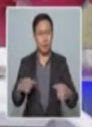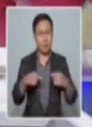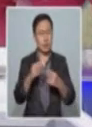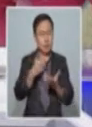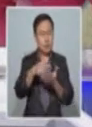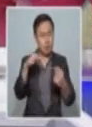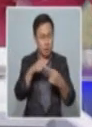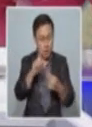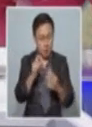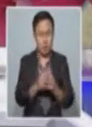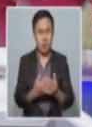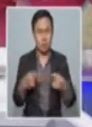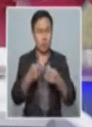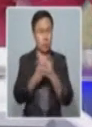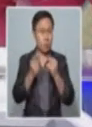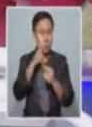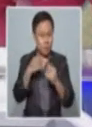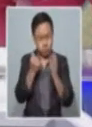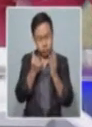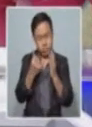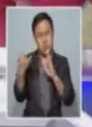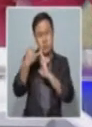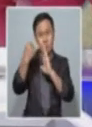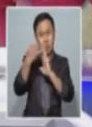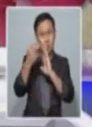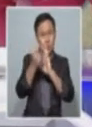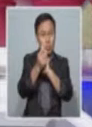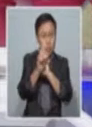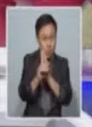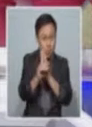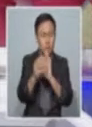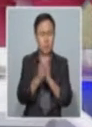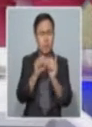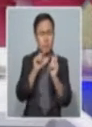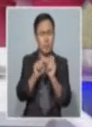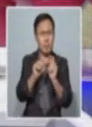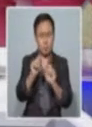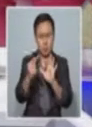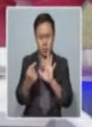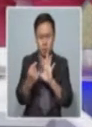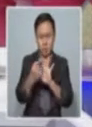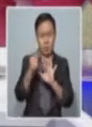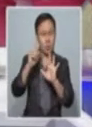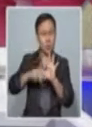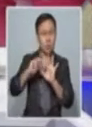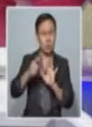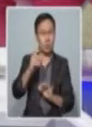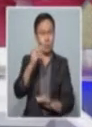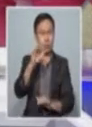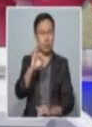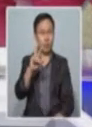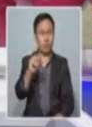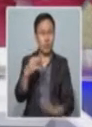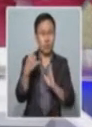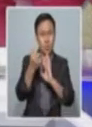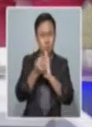อย่างที่เรียนท่านผู้ชมไปนะครับว่าคู่ข่าวลงพื้นที่ไปที่จังหวัดอุดรธานีนะครับไปอำเภอทุ่งฝนจังหวัดอุดรธานีนะ